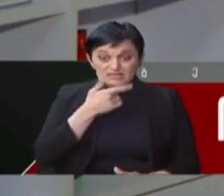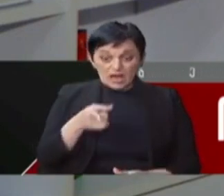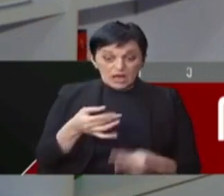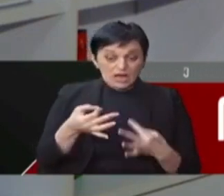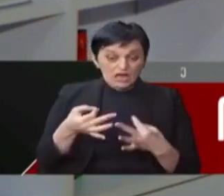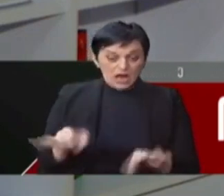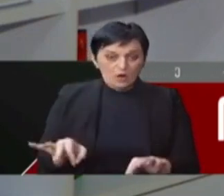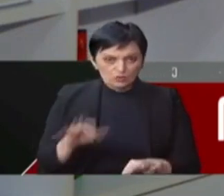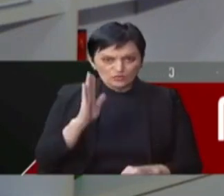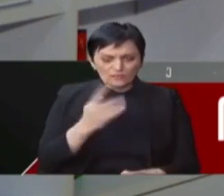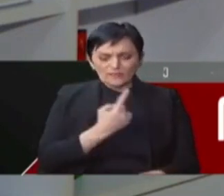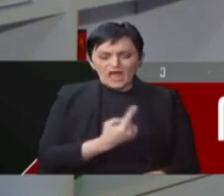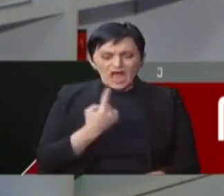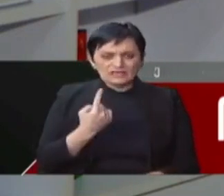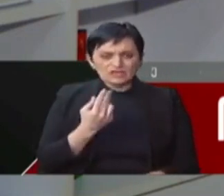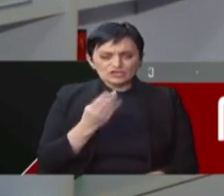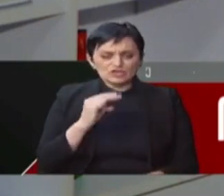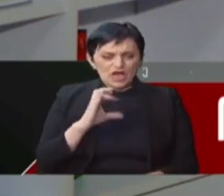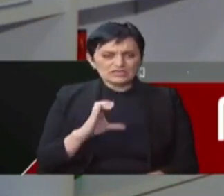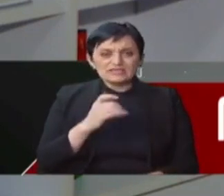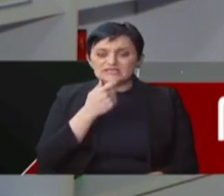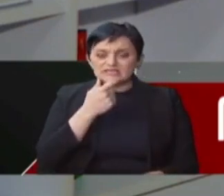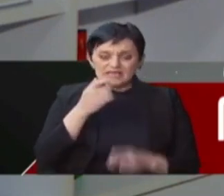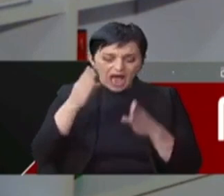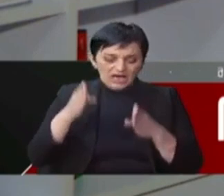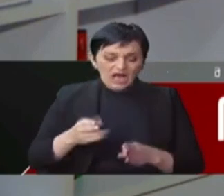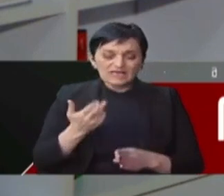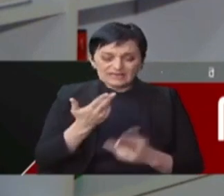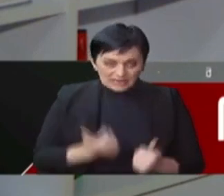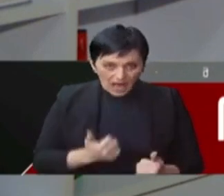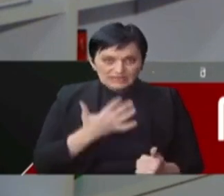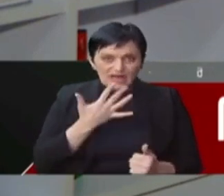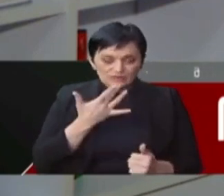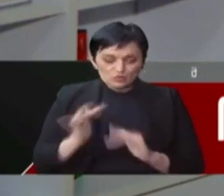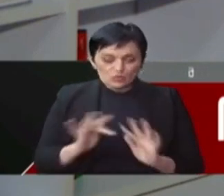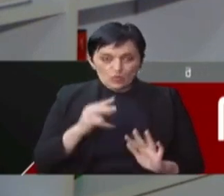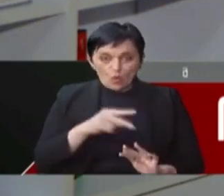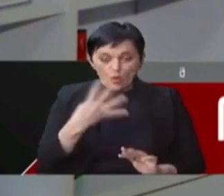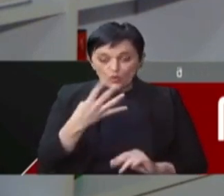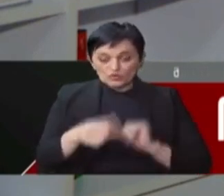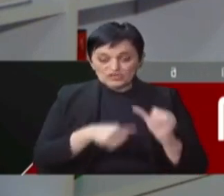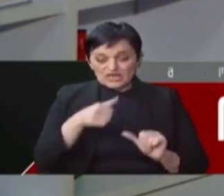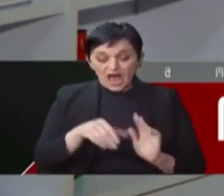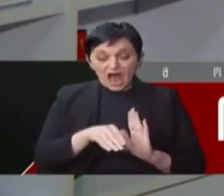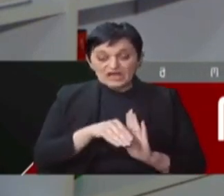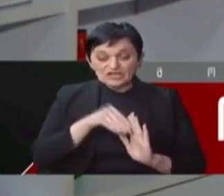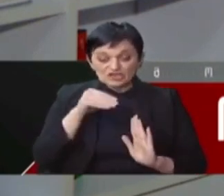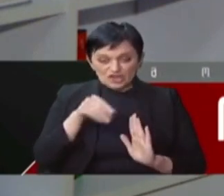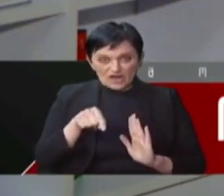გაუშვებს, ეს იქნება ერთადერთი შანსი, რომ მიხეილ სააკაშვილი და ნაციონალური მოძრაობა 2024 წლის